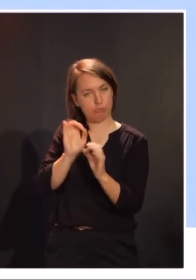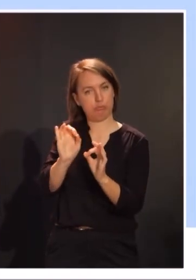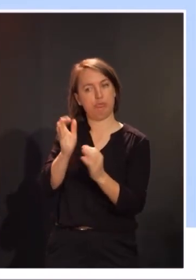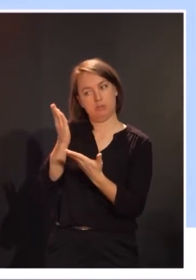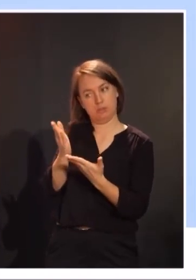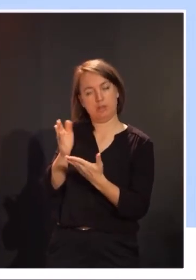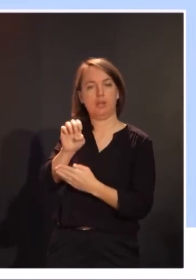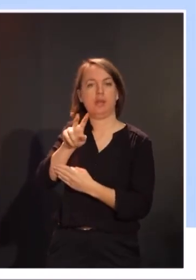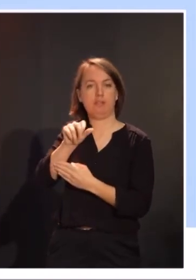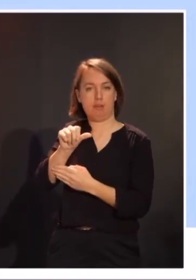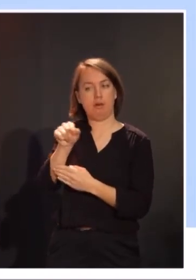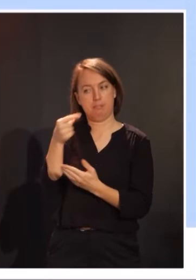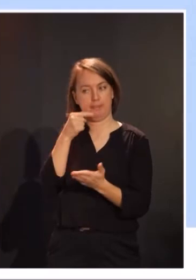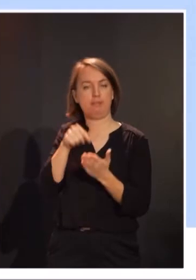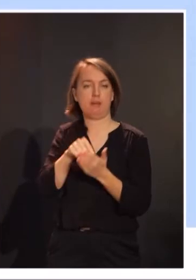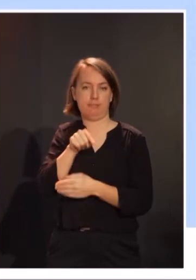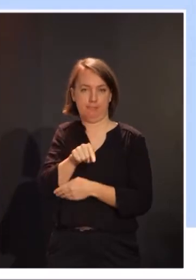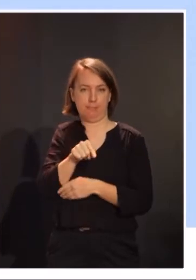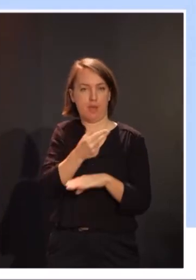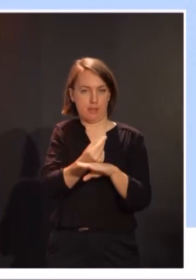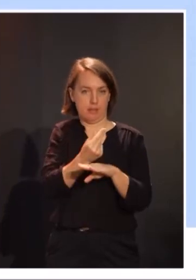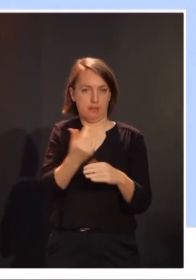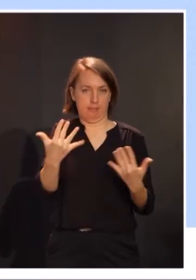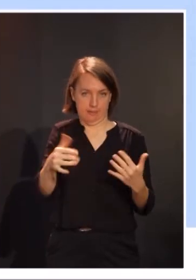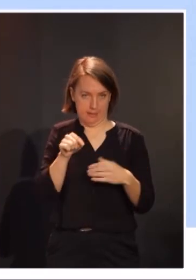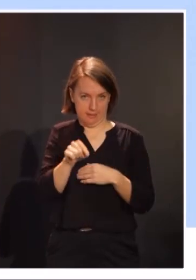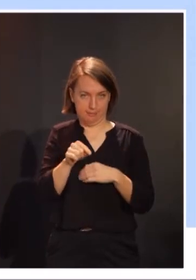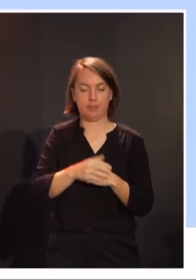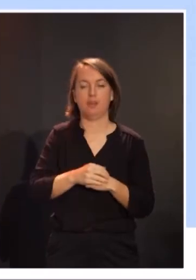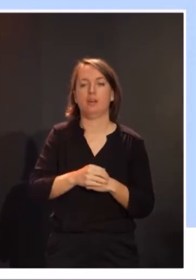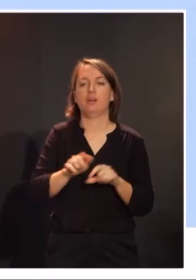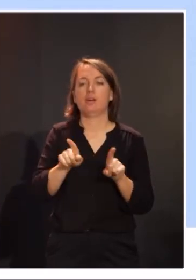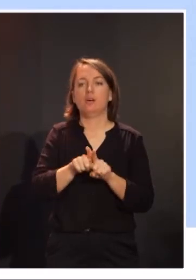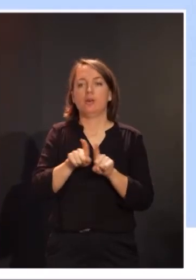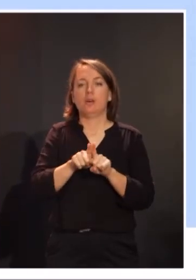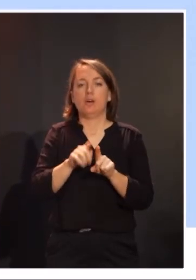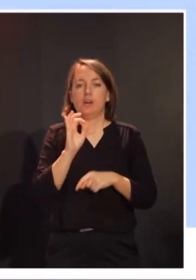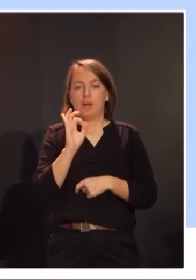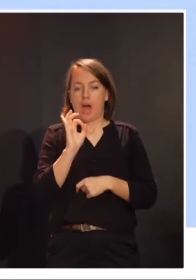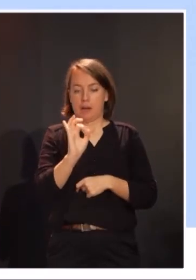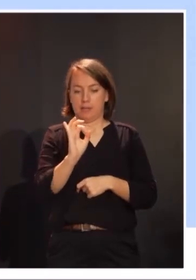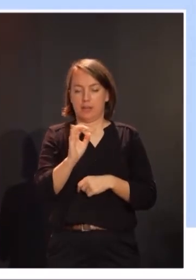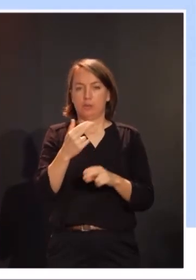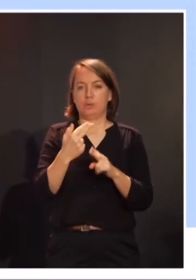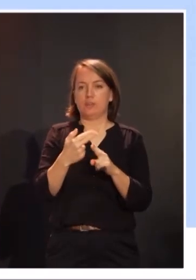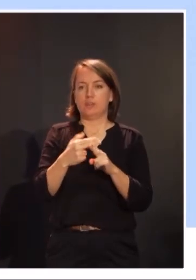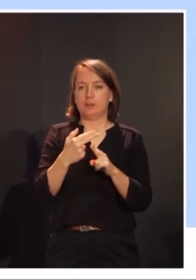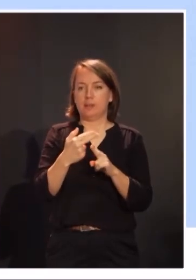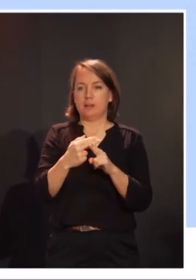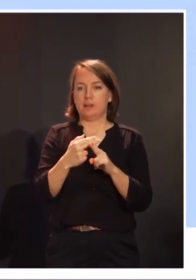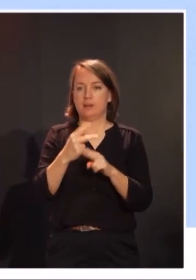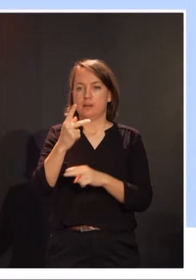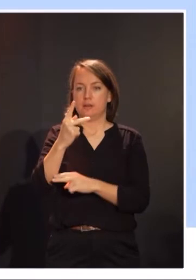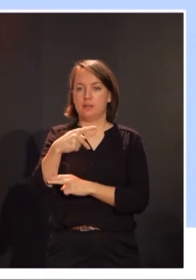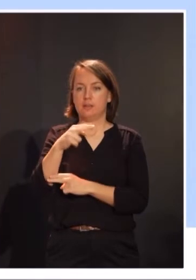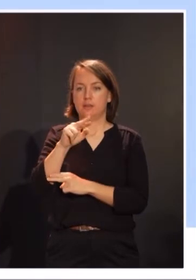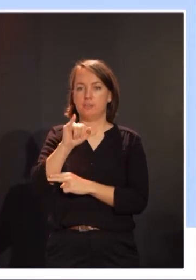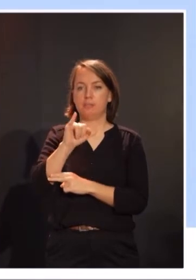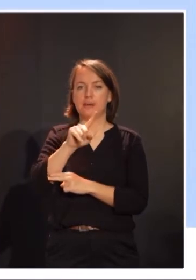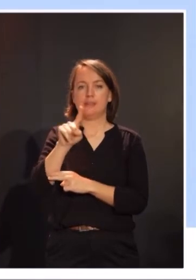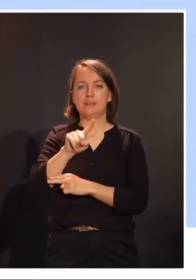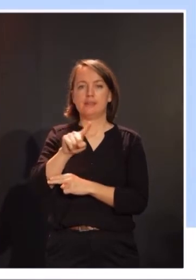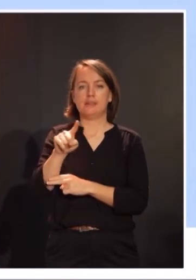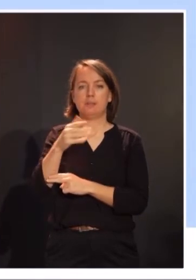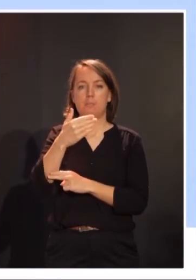puis, on a aussi installé dessus donc, une application qui s'appelle Prismo, qui est une application qui permet en